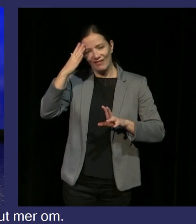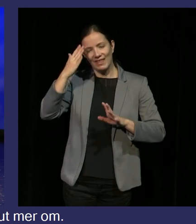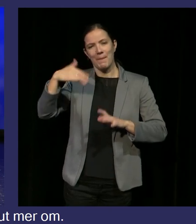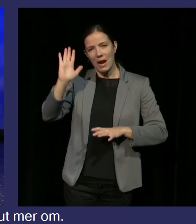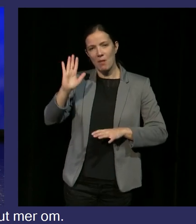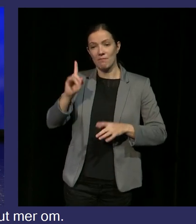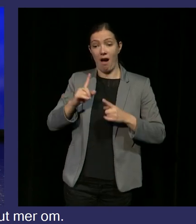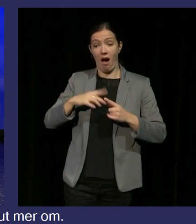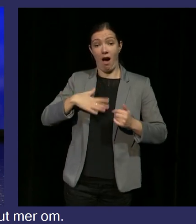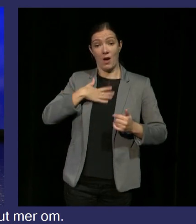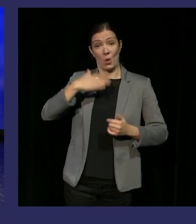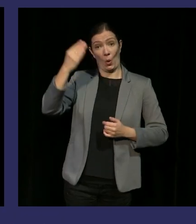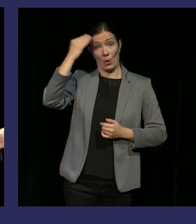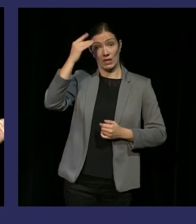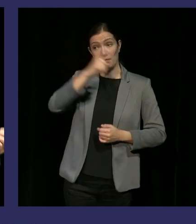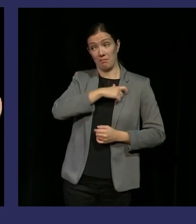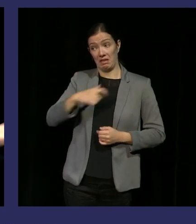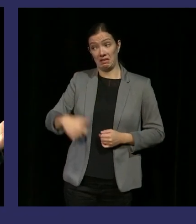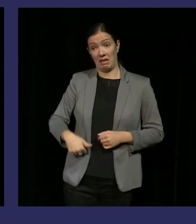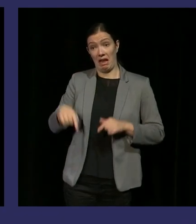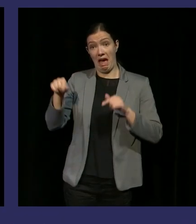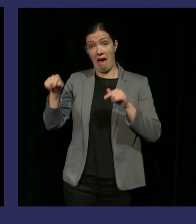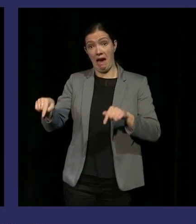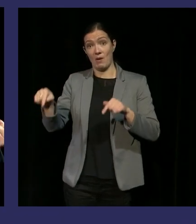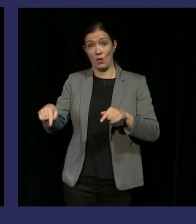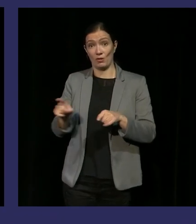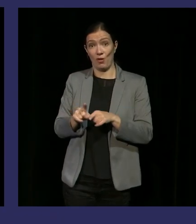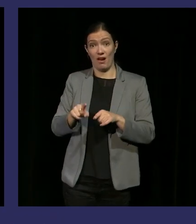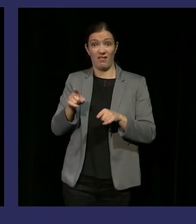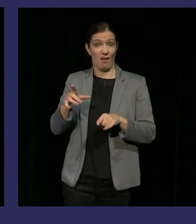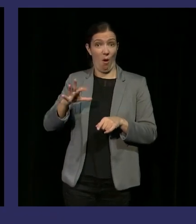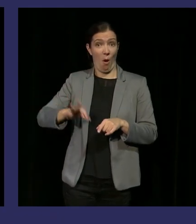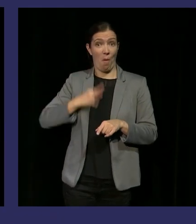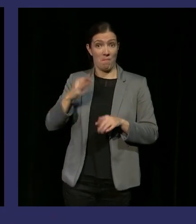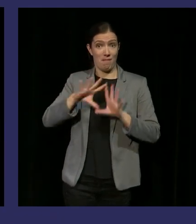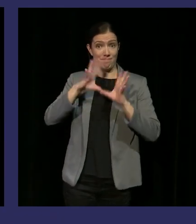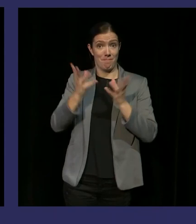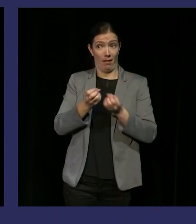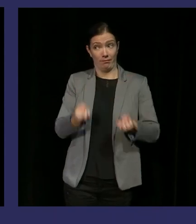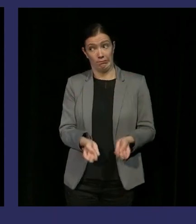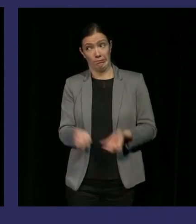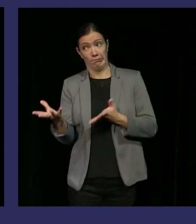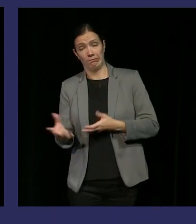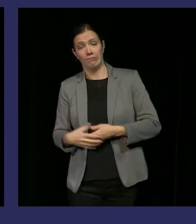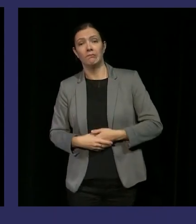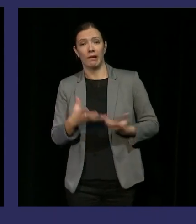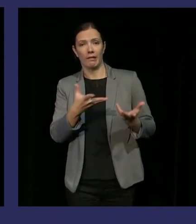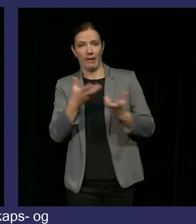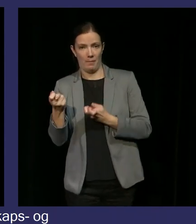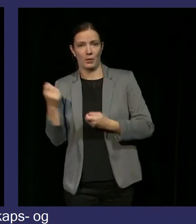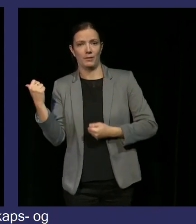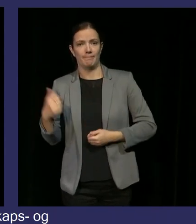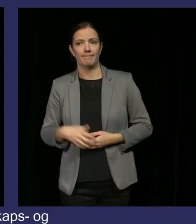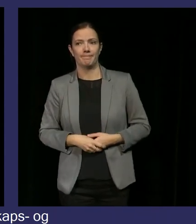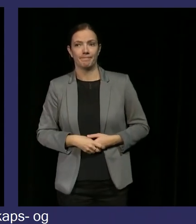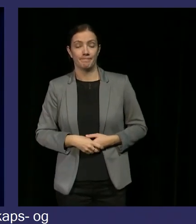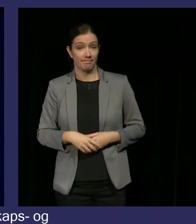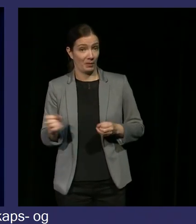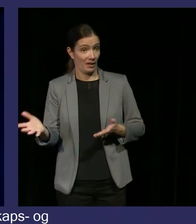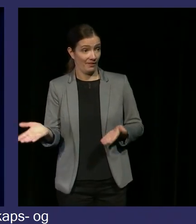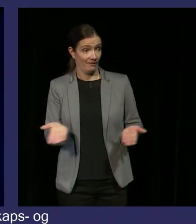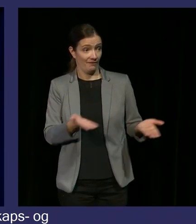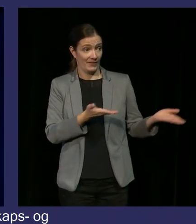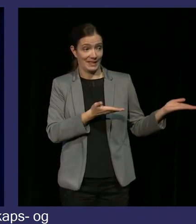jo kunnskapsministeren sier her, og den ballen synes, håper jeg at hun vil like til å ta da. Da skal vi få ordet